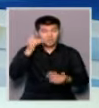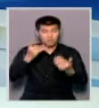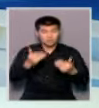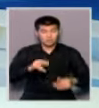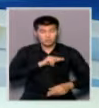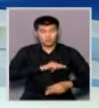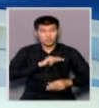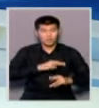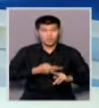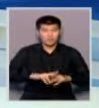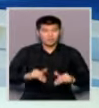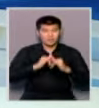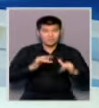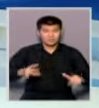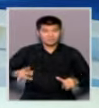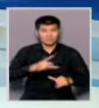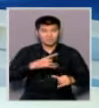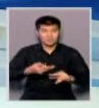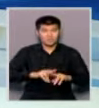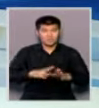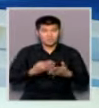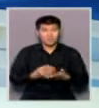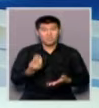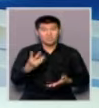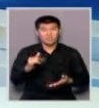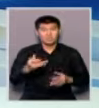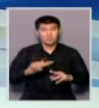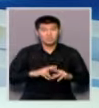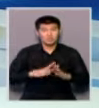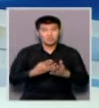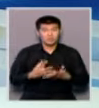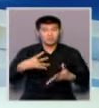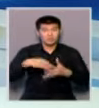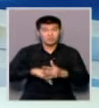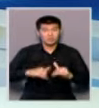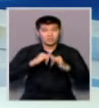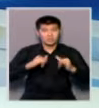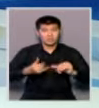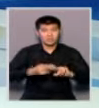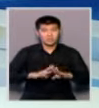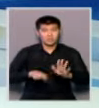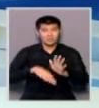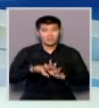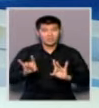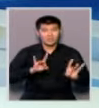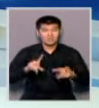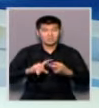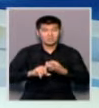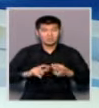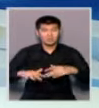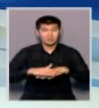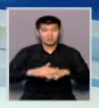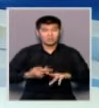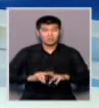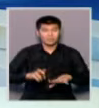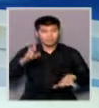неустанно трудятся во благо развития региона. Одна из них – Шнар Шакенова. Она вносит свой вклад в сферу рекламы и связи с общественностью в